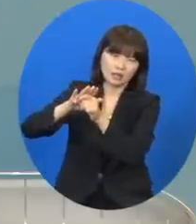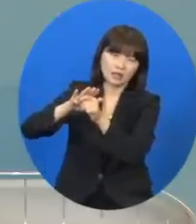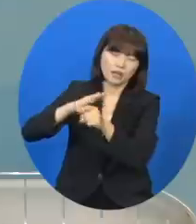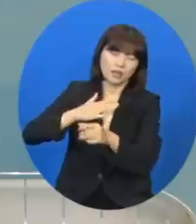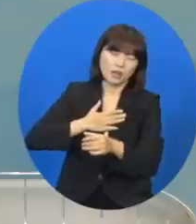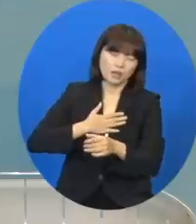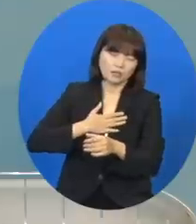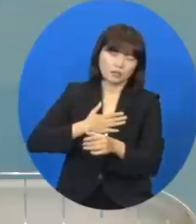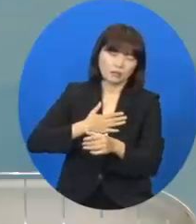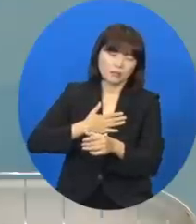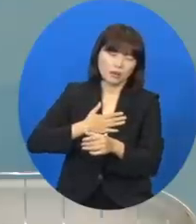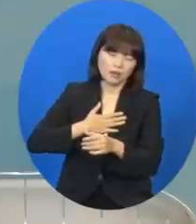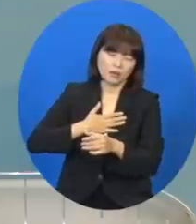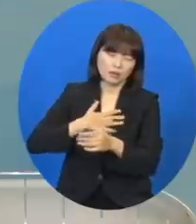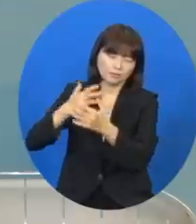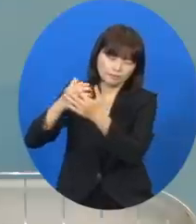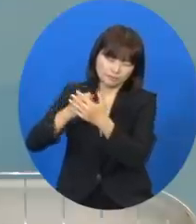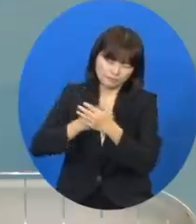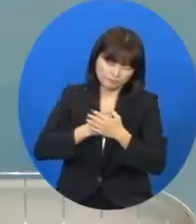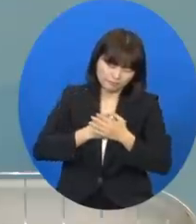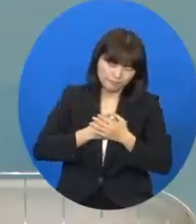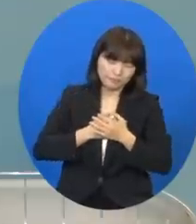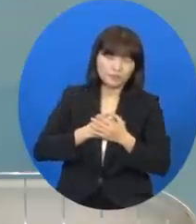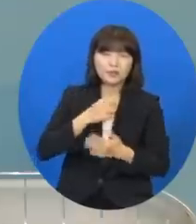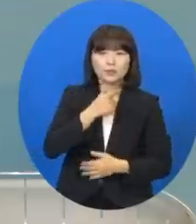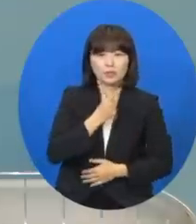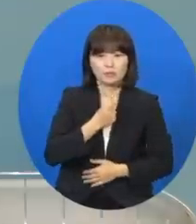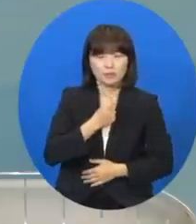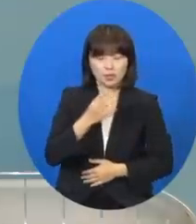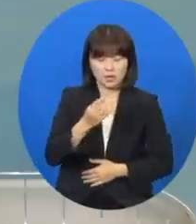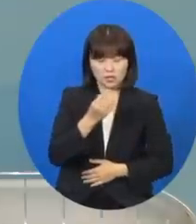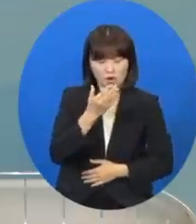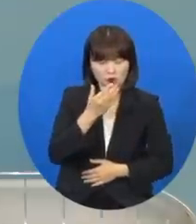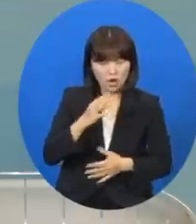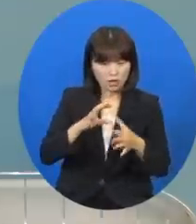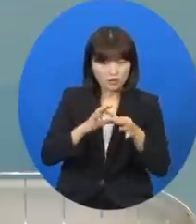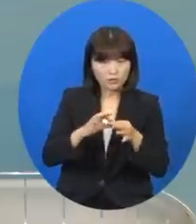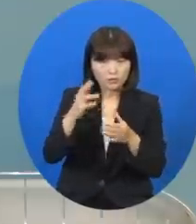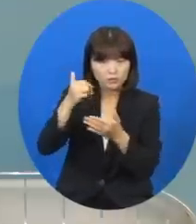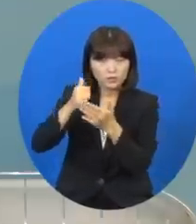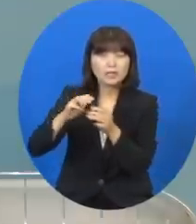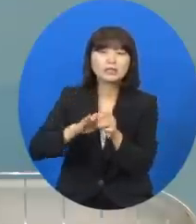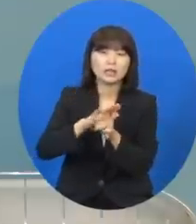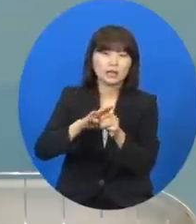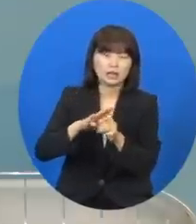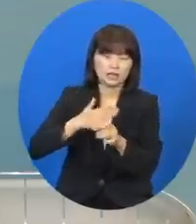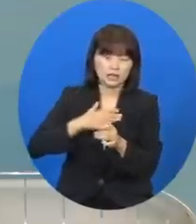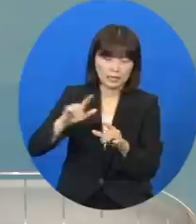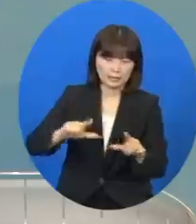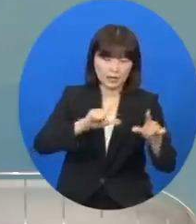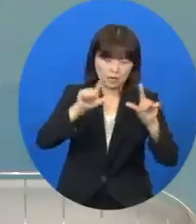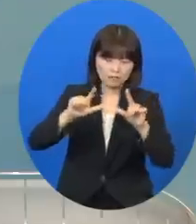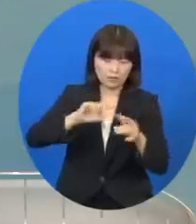느끼기 원합니다. 이 성찬을 통하여 주님과의 사랑에 나의 삶이 완전히